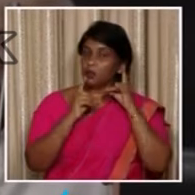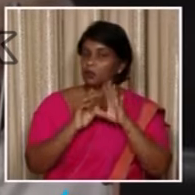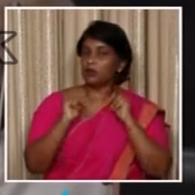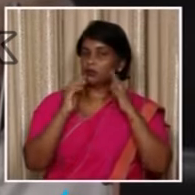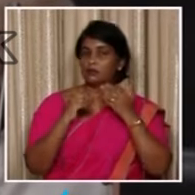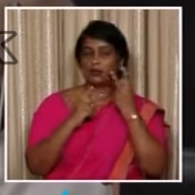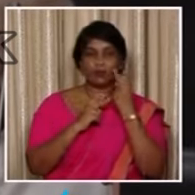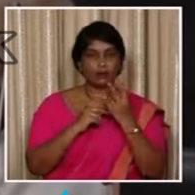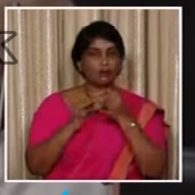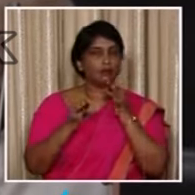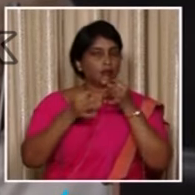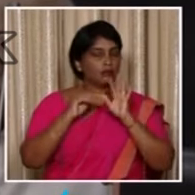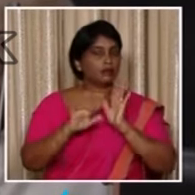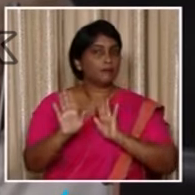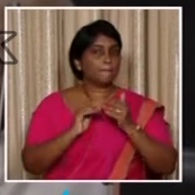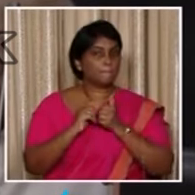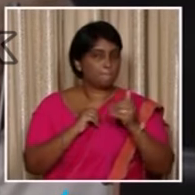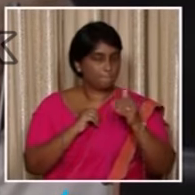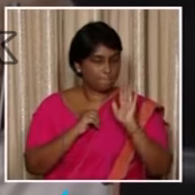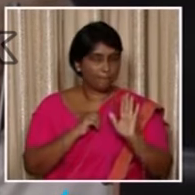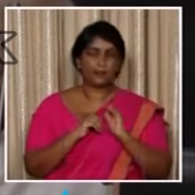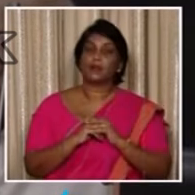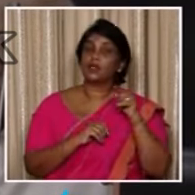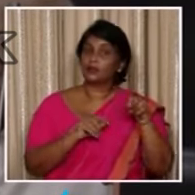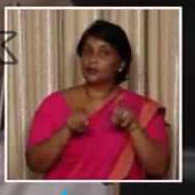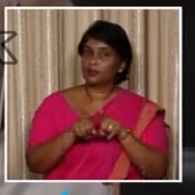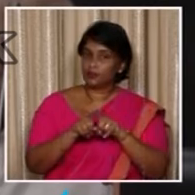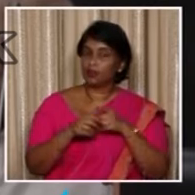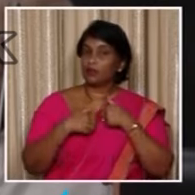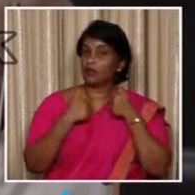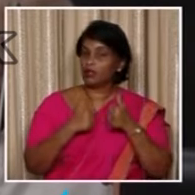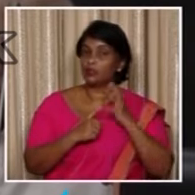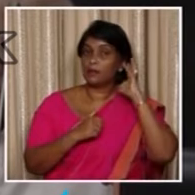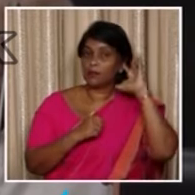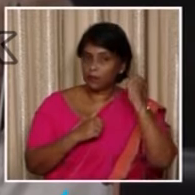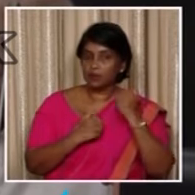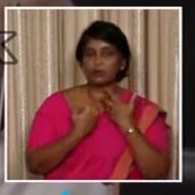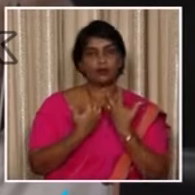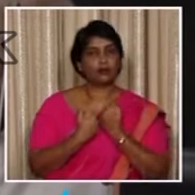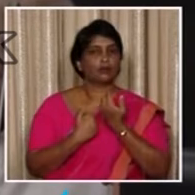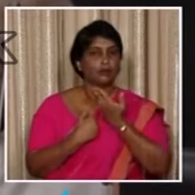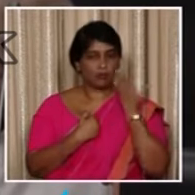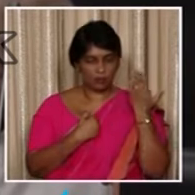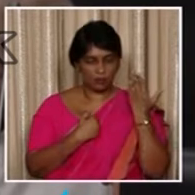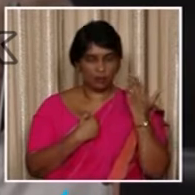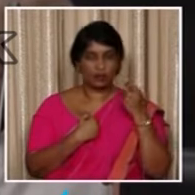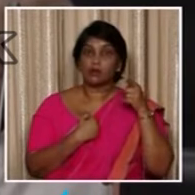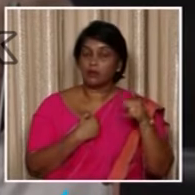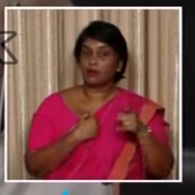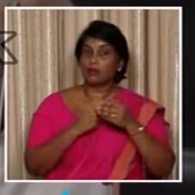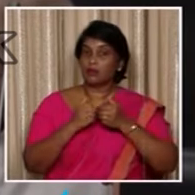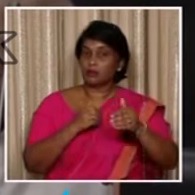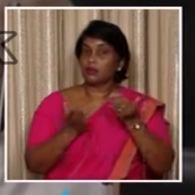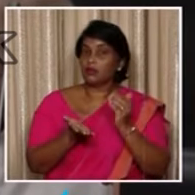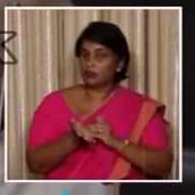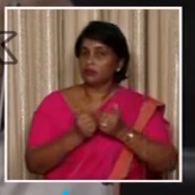දෙකම නිසි පරිදි හසුරුවා ගත්තා. ඒ නිසා අපට යහපත් ප්‍රතිඵල ලබා ගන්නට පුළුවන් වුණා. මේ මාර්ගයේ